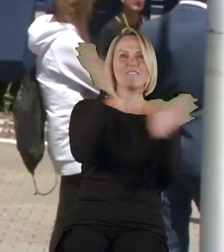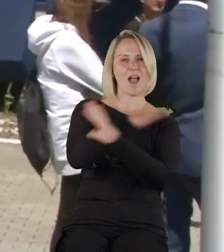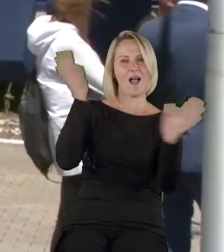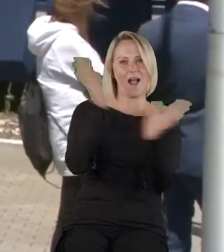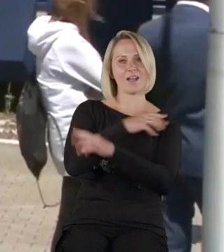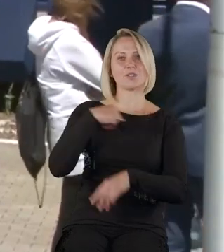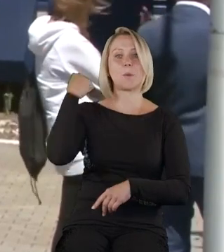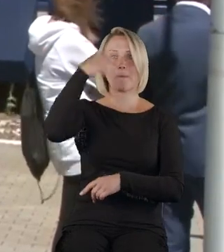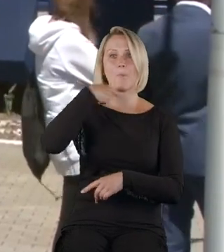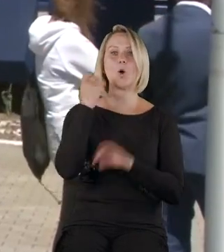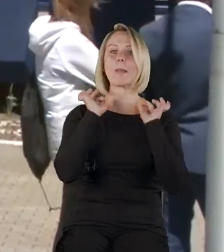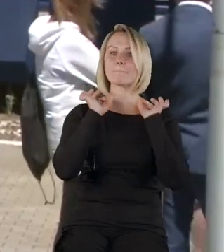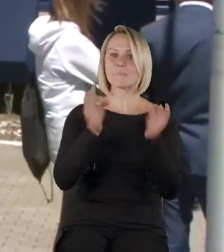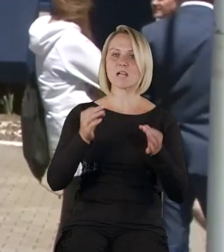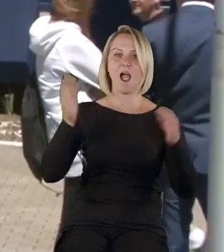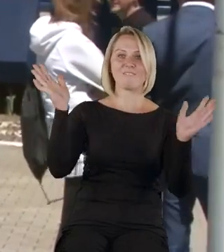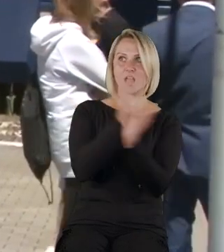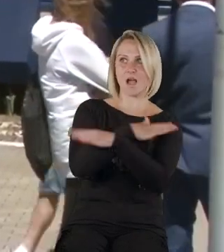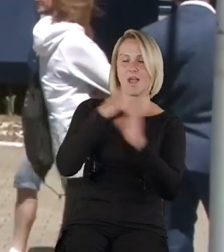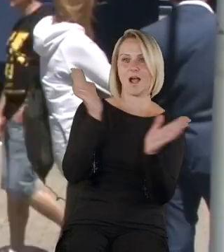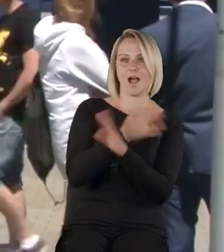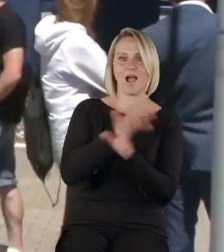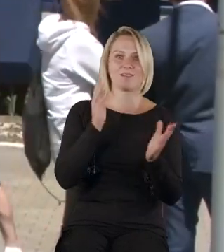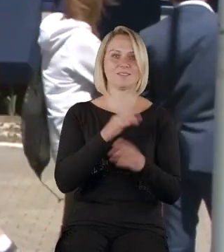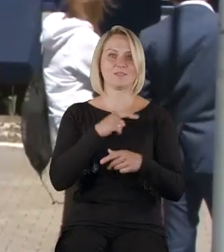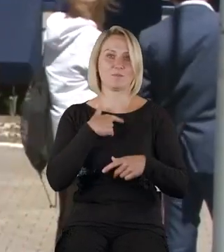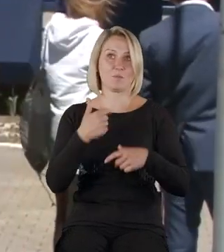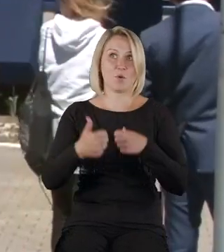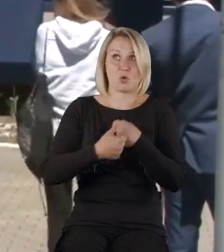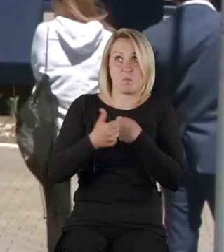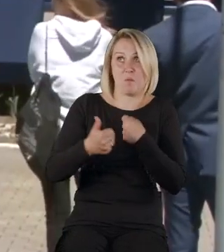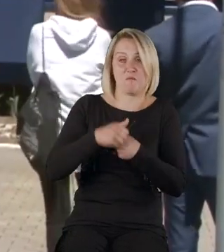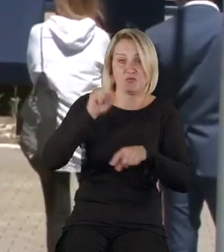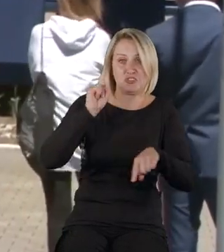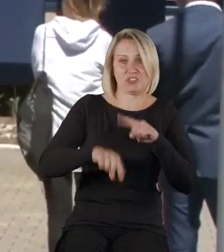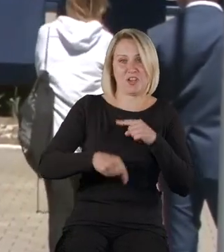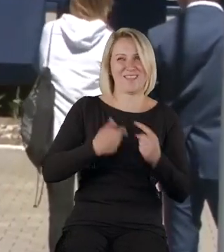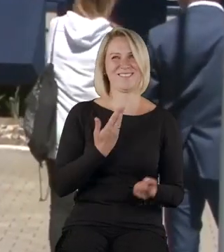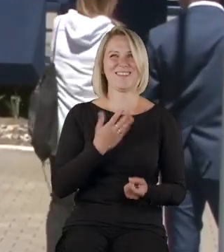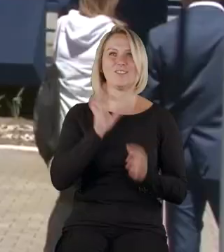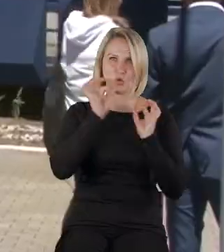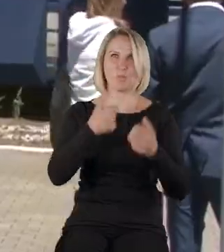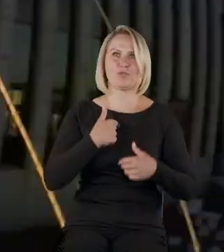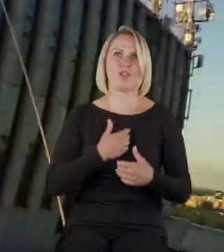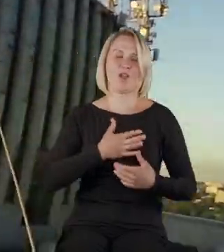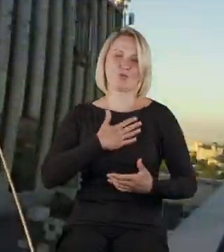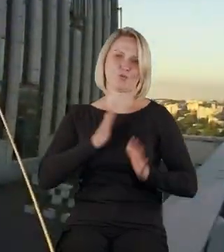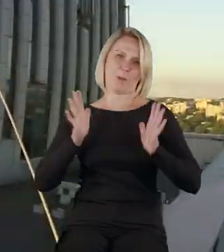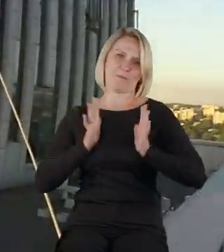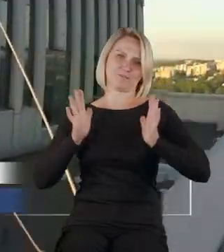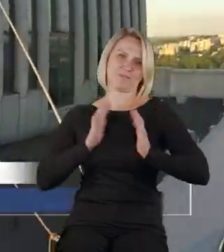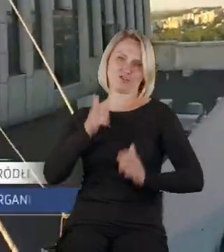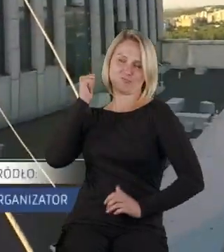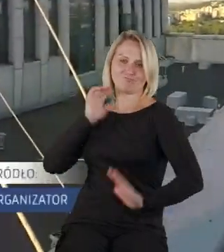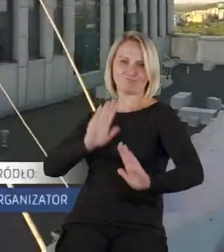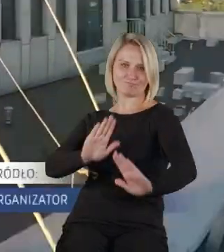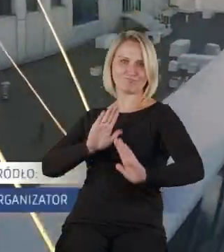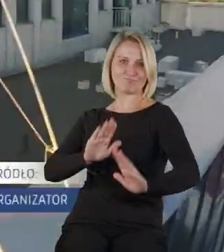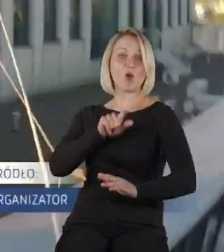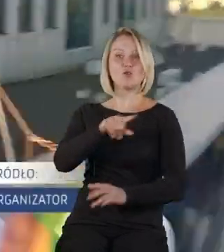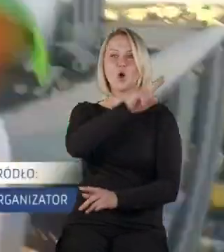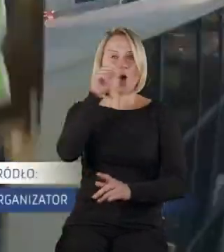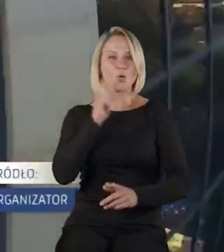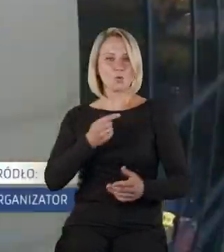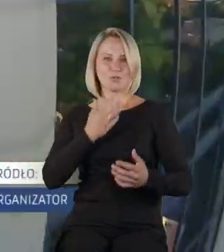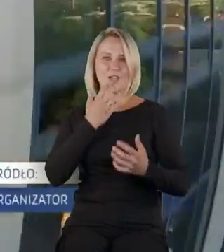rzeczywiście piękna, a wiaterek nie wiem, czy coś tutaj może spowodować złego, ale nie, no chyba jestem w dobrych rękach, tak myślę. Dreamwalker to grupa zapaleńców,